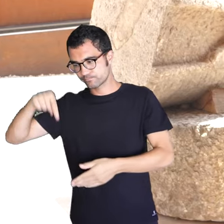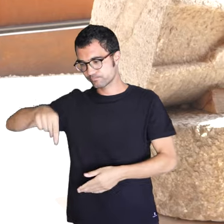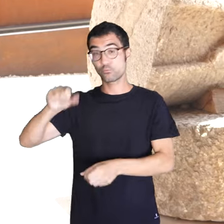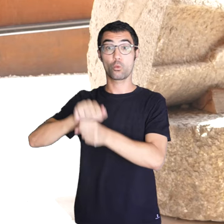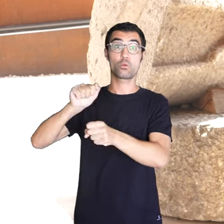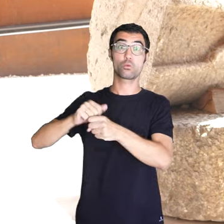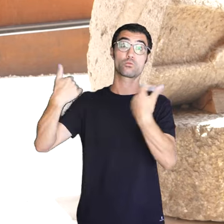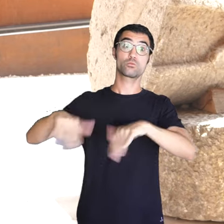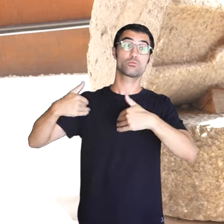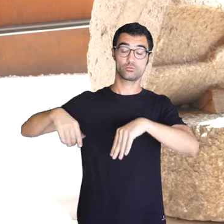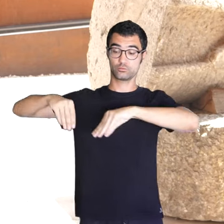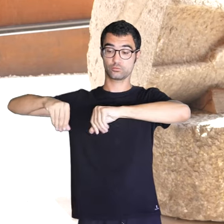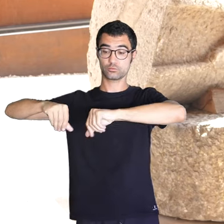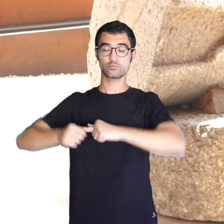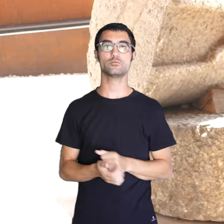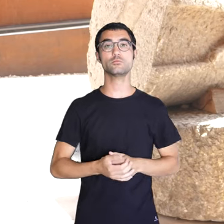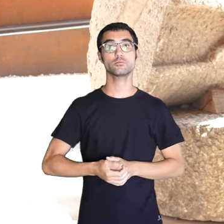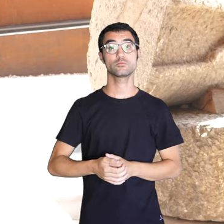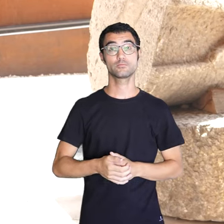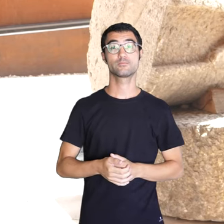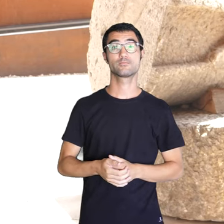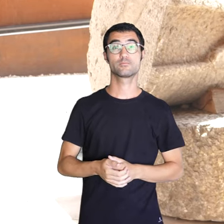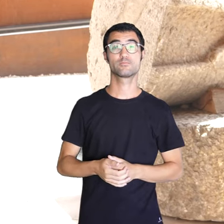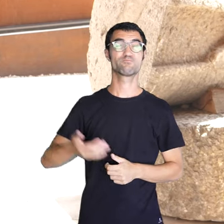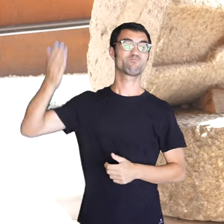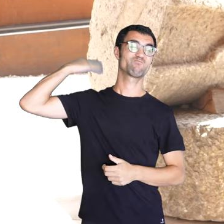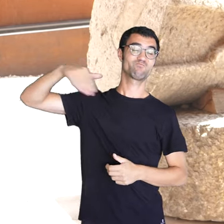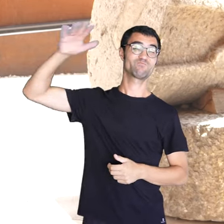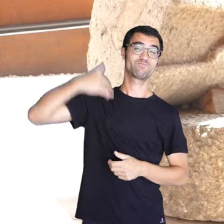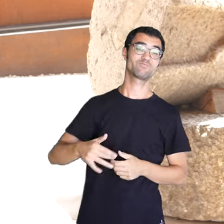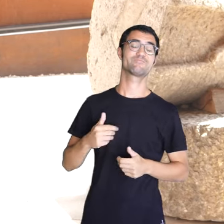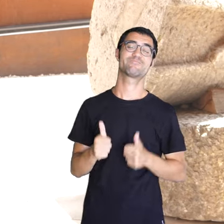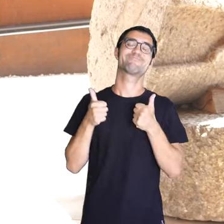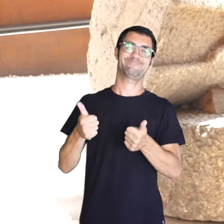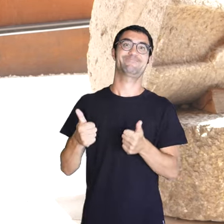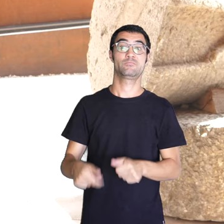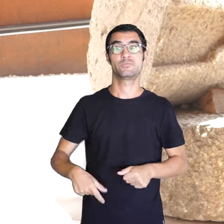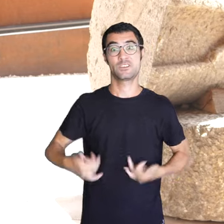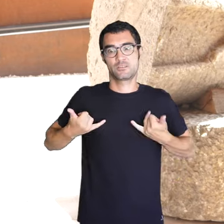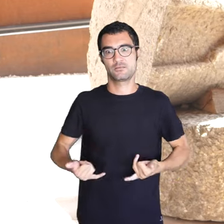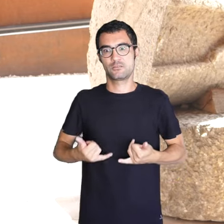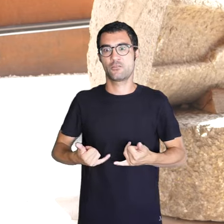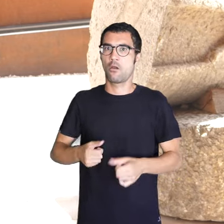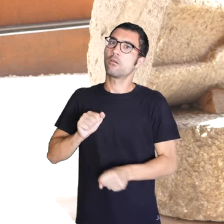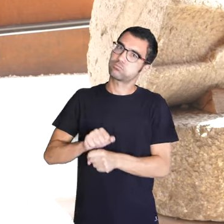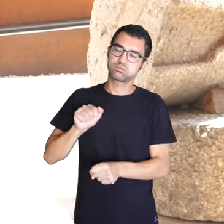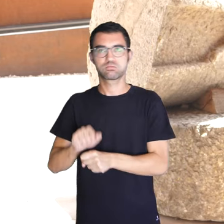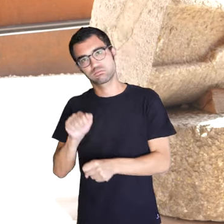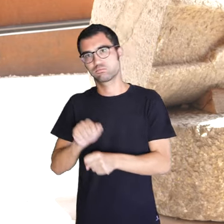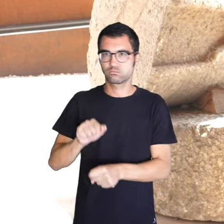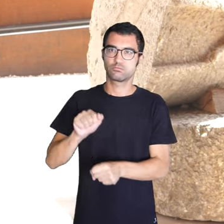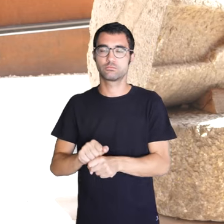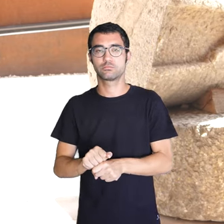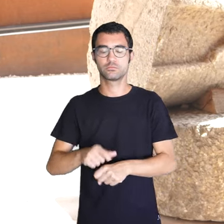Té més feina en terra. Complicat, menys cantes. En qüestió dels temps,